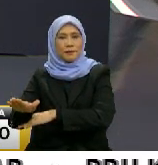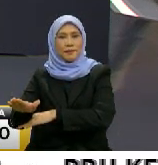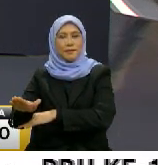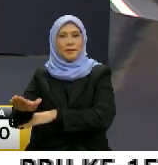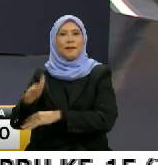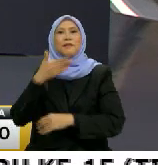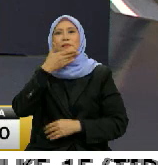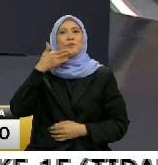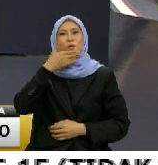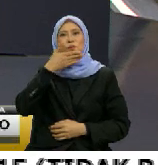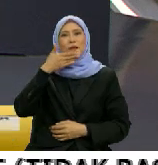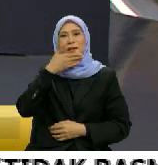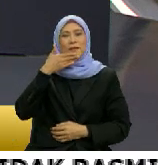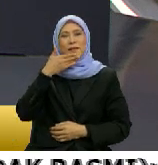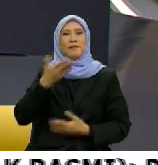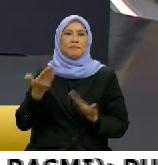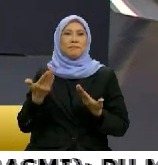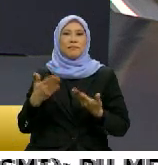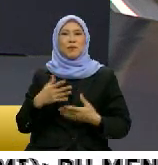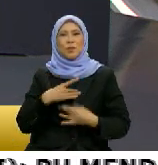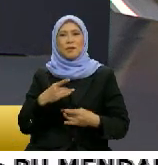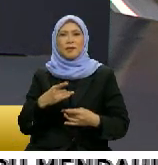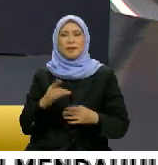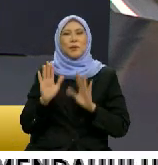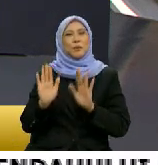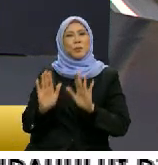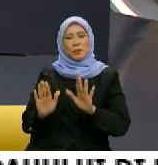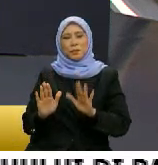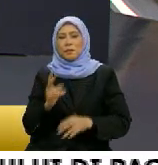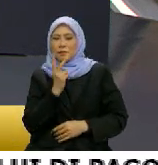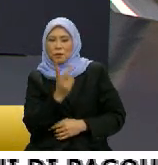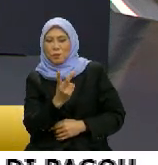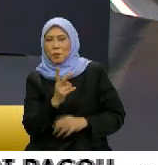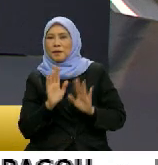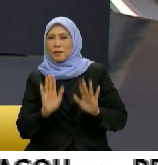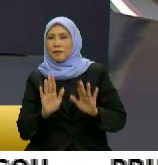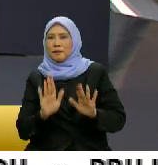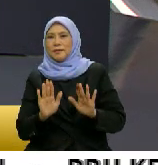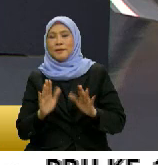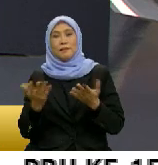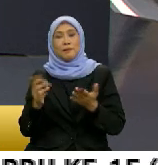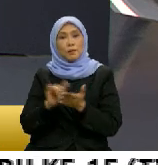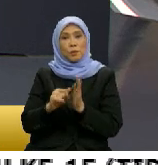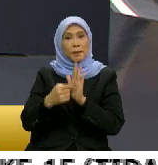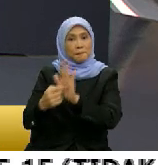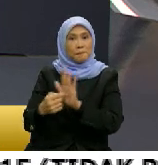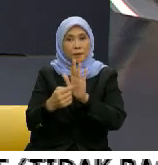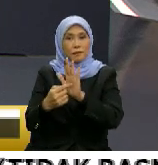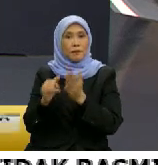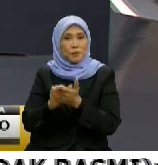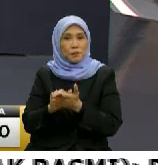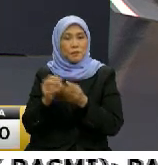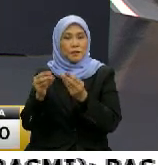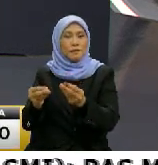kebanyakannya yang muda-muda ni suka mengambil sikap tunggu dan lihat. Ya. Jadi adakah kempen itu yang memberi